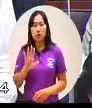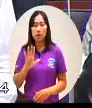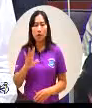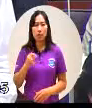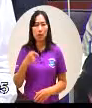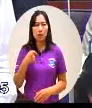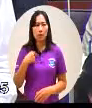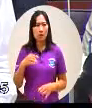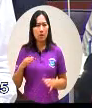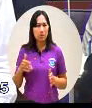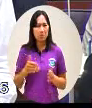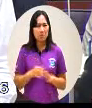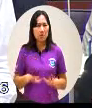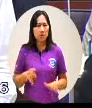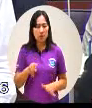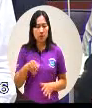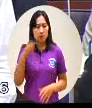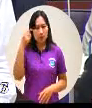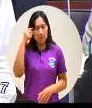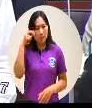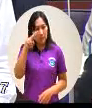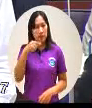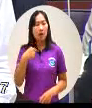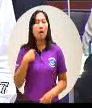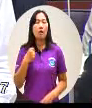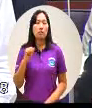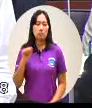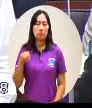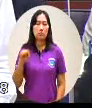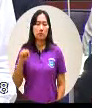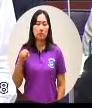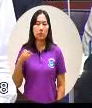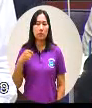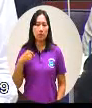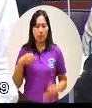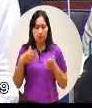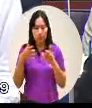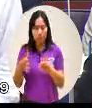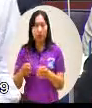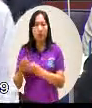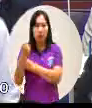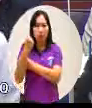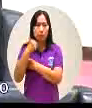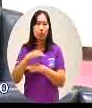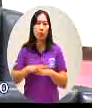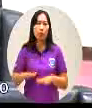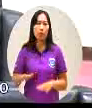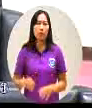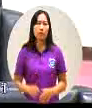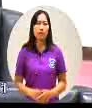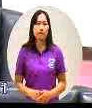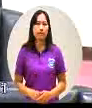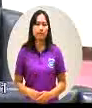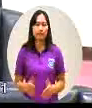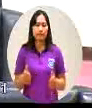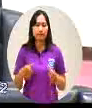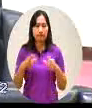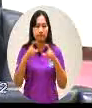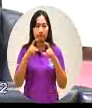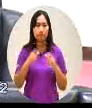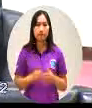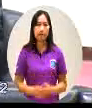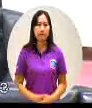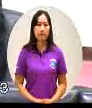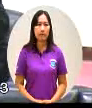基本上行业所提的意见我们是认同的，这方面我们朝这方面来努力。谢谢行业。 好，谢谢局长你的答复其实